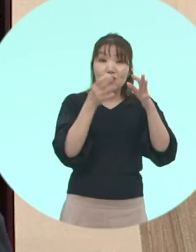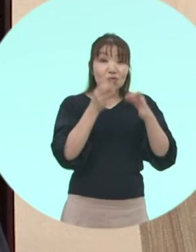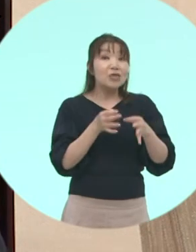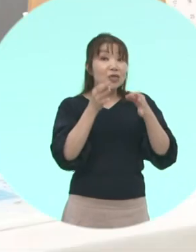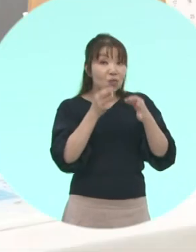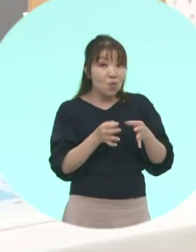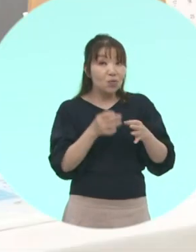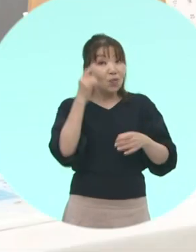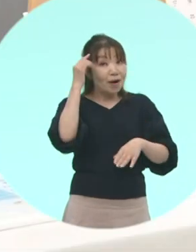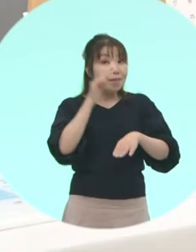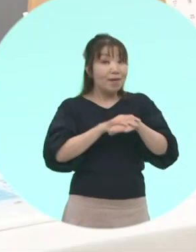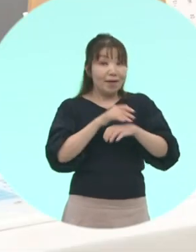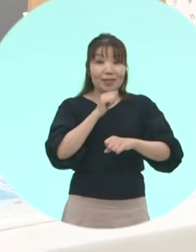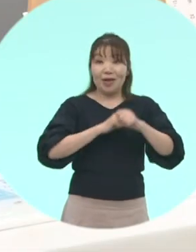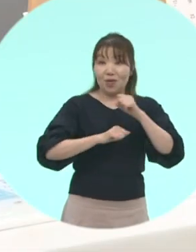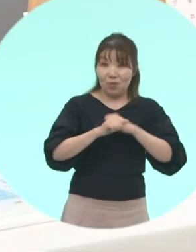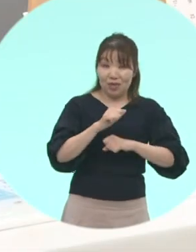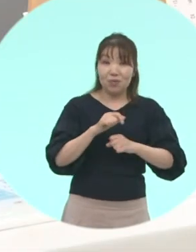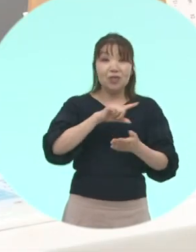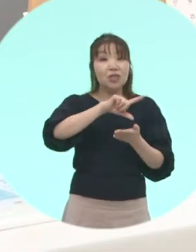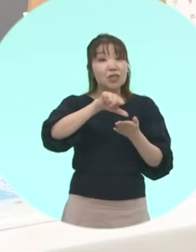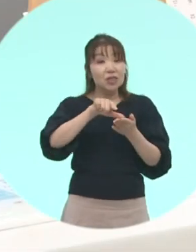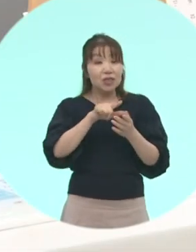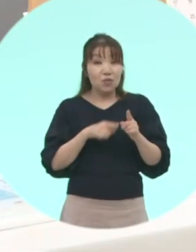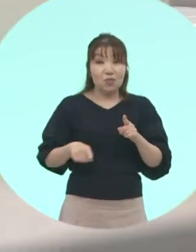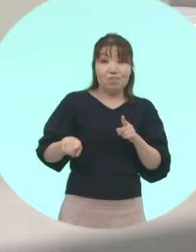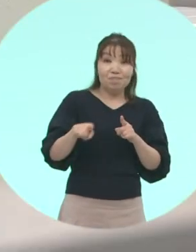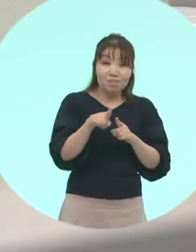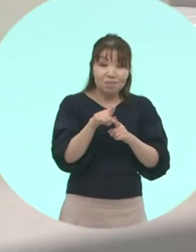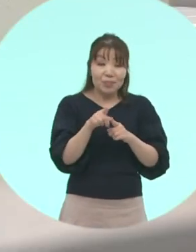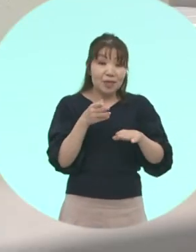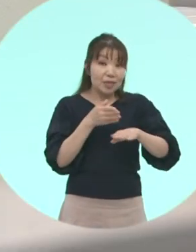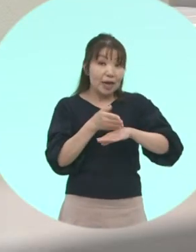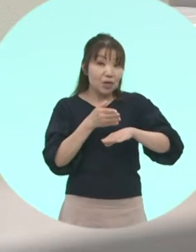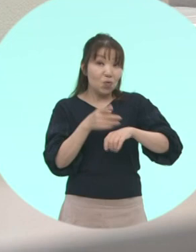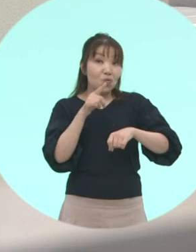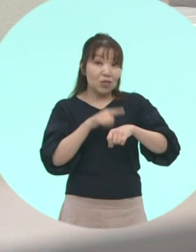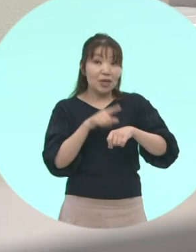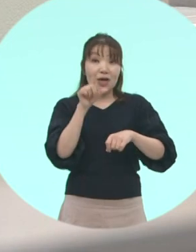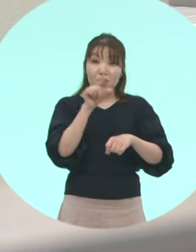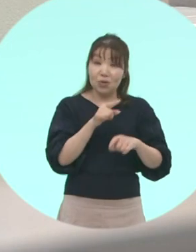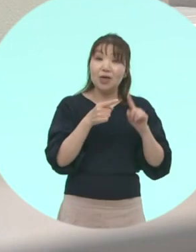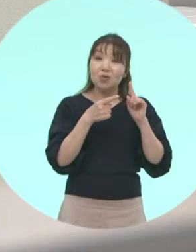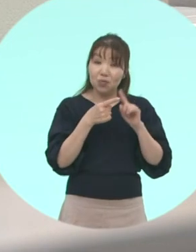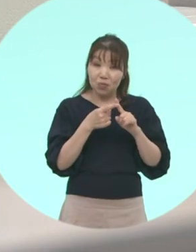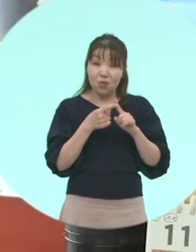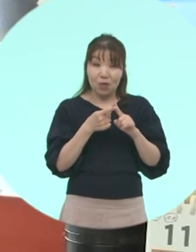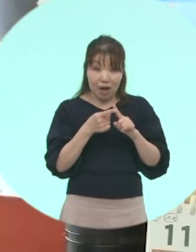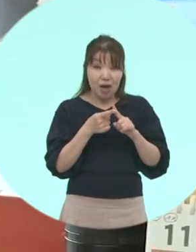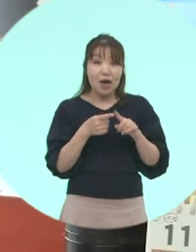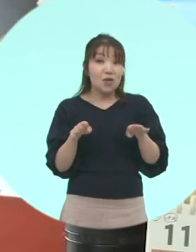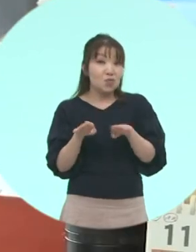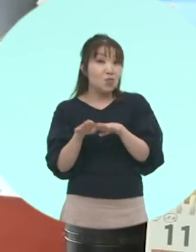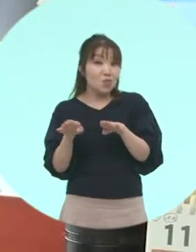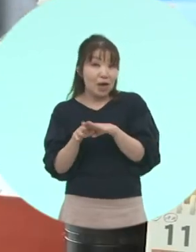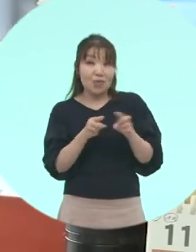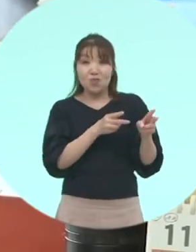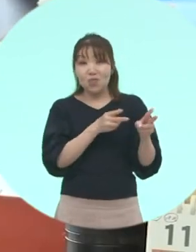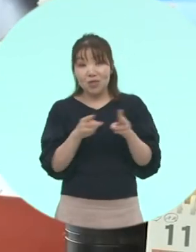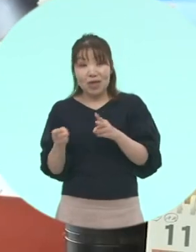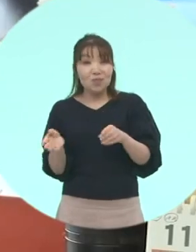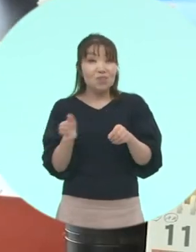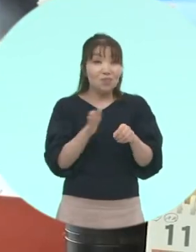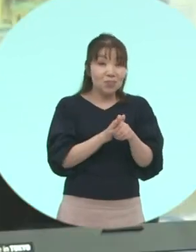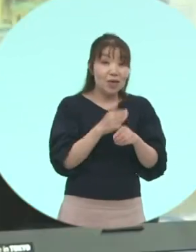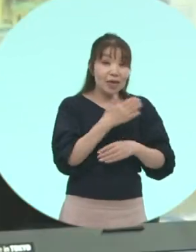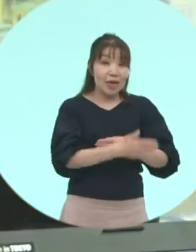ンセプトで活動しているものですから、地域に先駆けて残業時間の短縮ですとか、メモリアル休暇というそういう制度を取り入れたり、